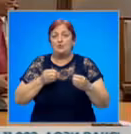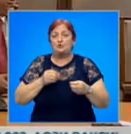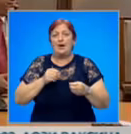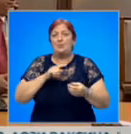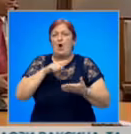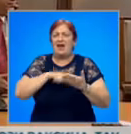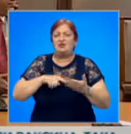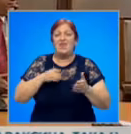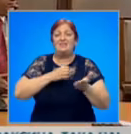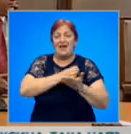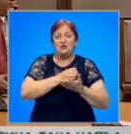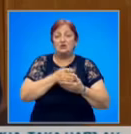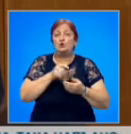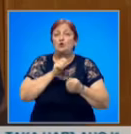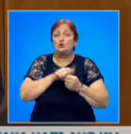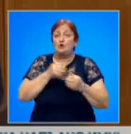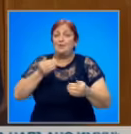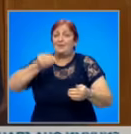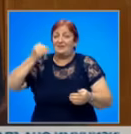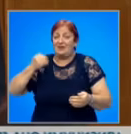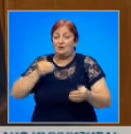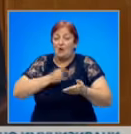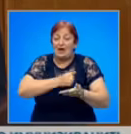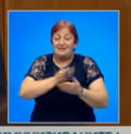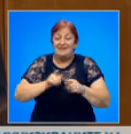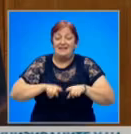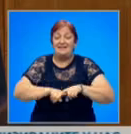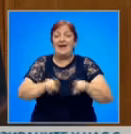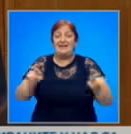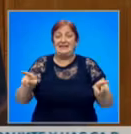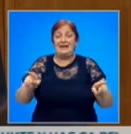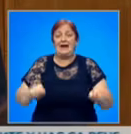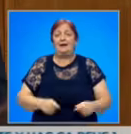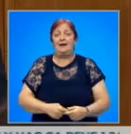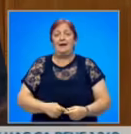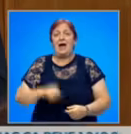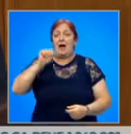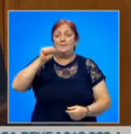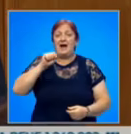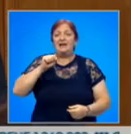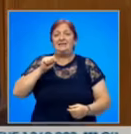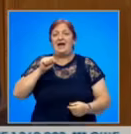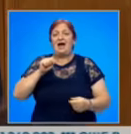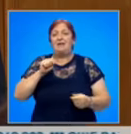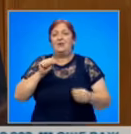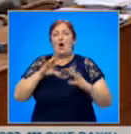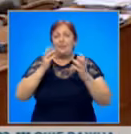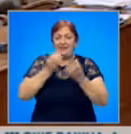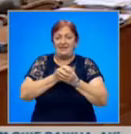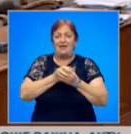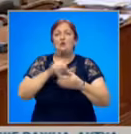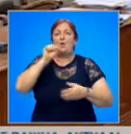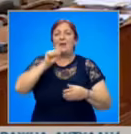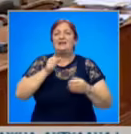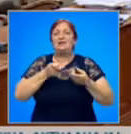грешен начин, защото сложихме предварително разделителни линии. Партии на статуквото и партии на